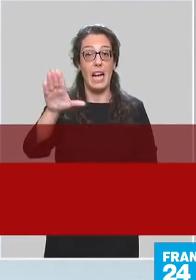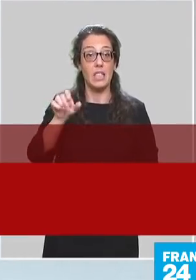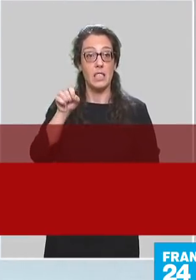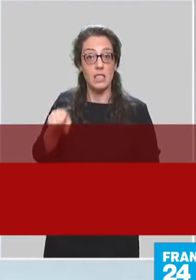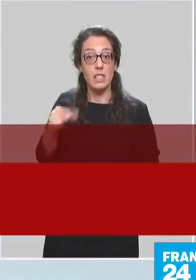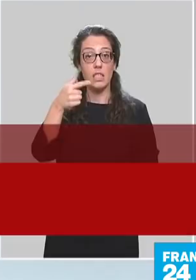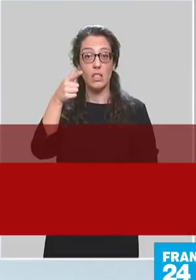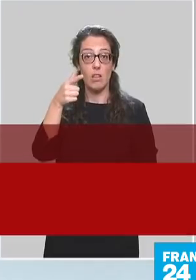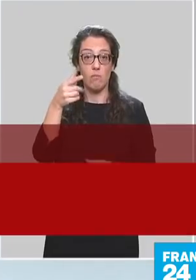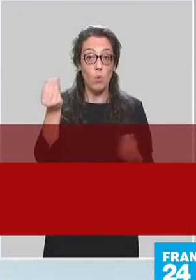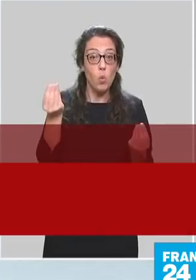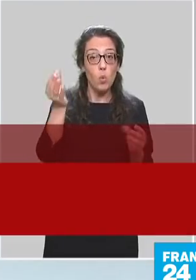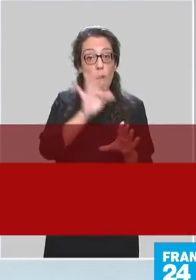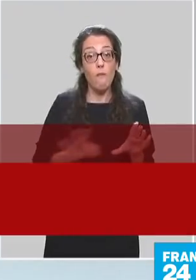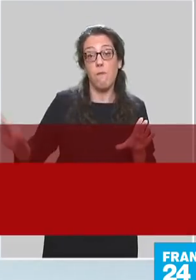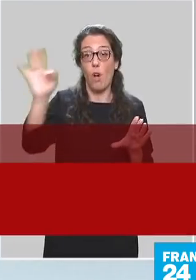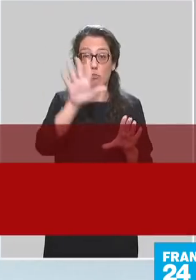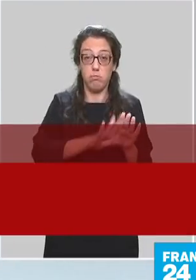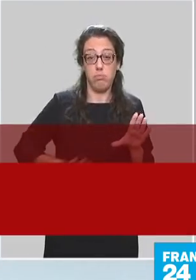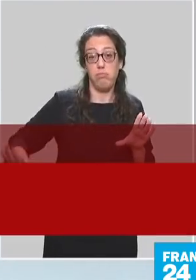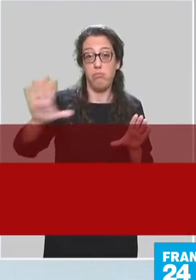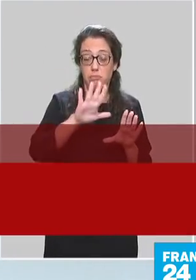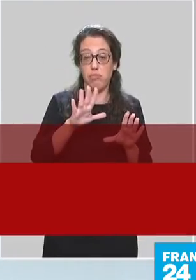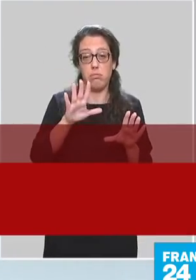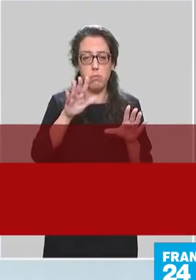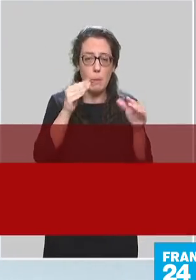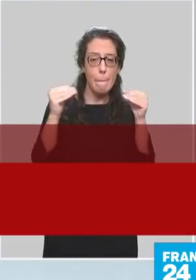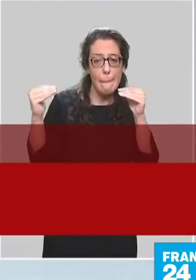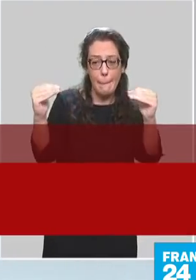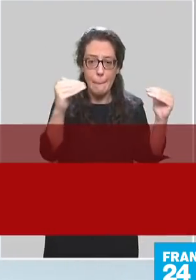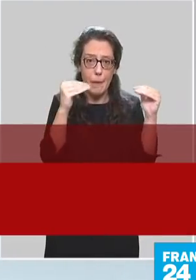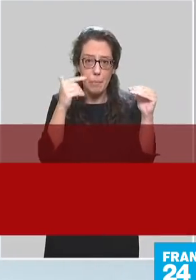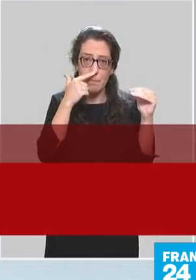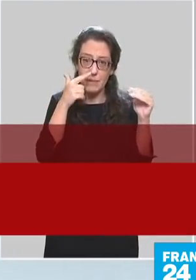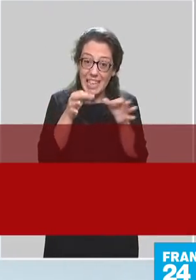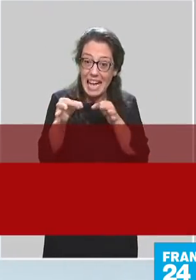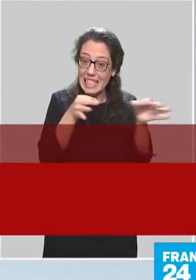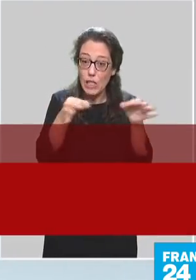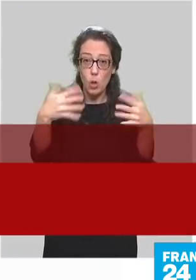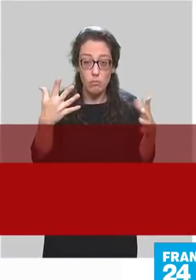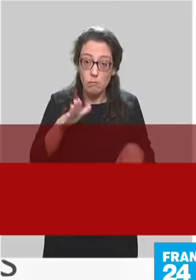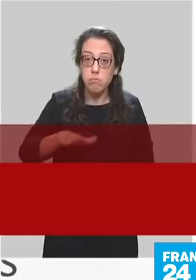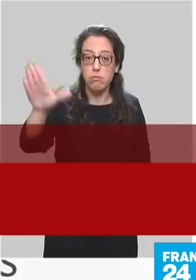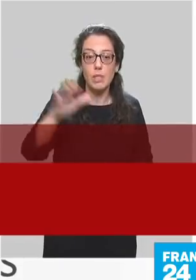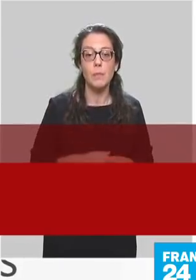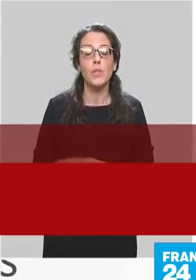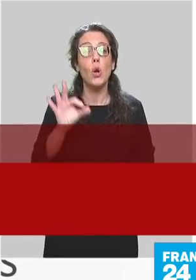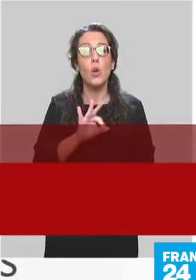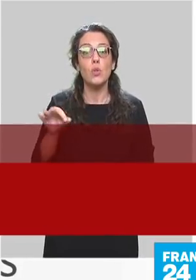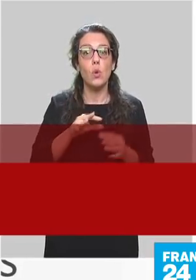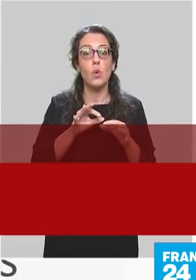la France métropolitaine de façon homogène, avec une incidence en forte hausse. Le taux d'incidence s'élève